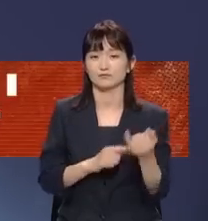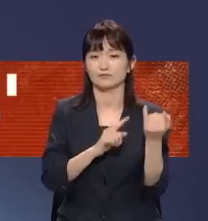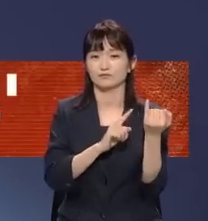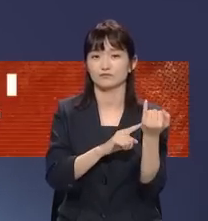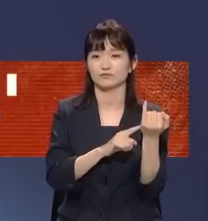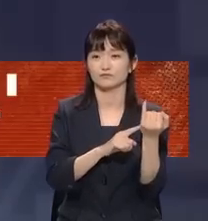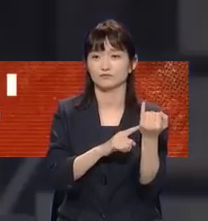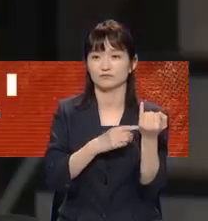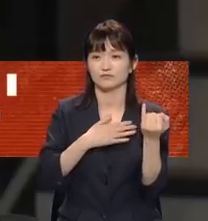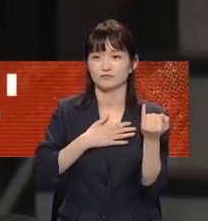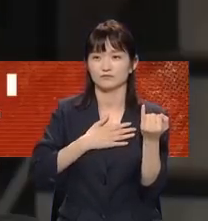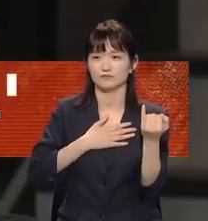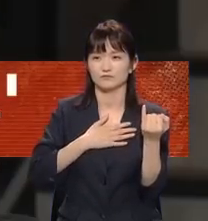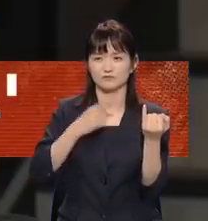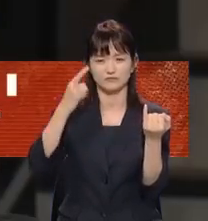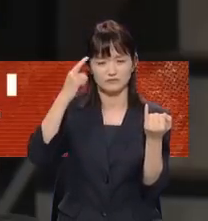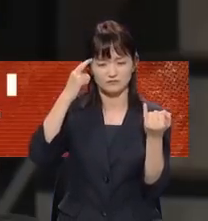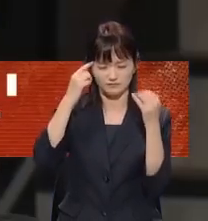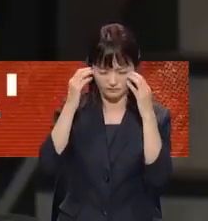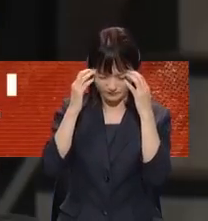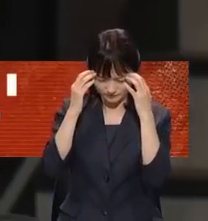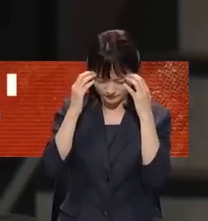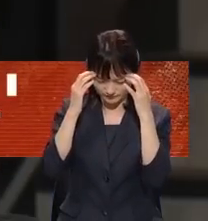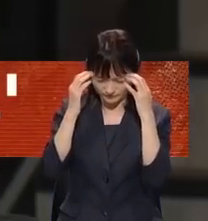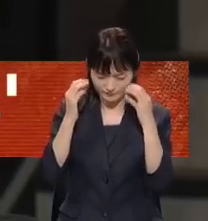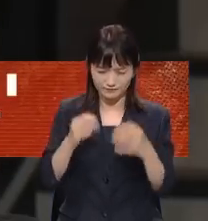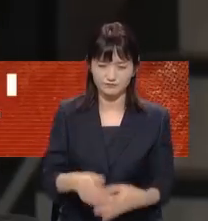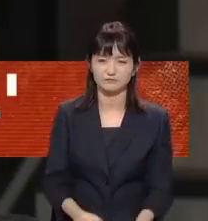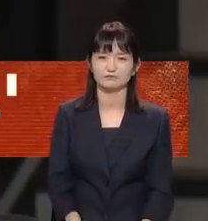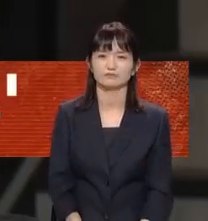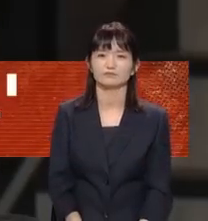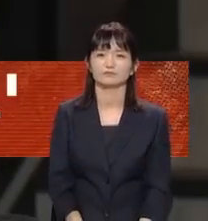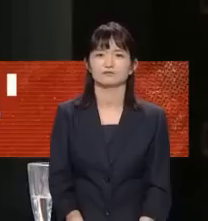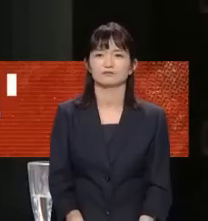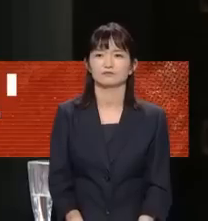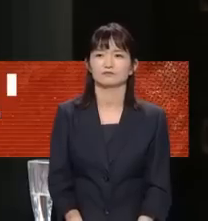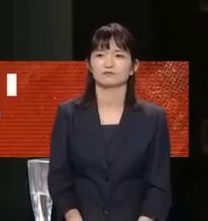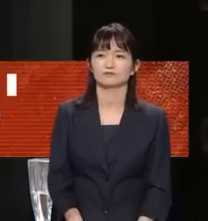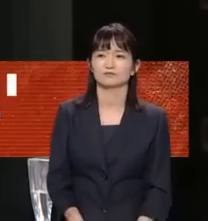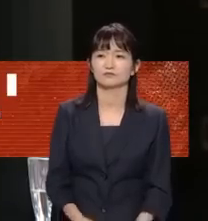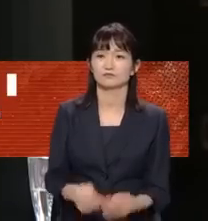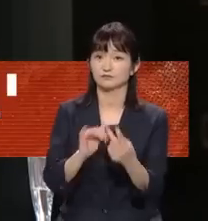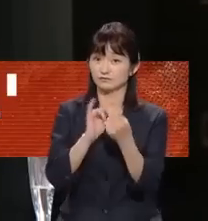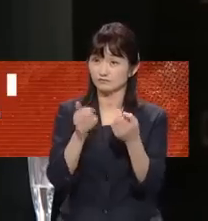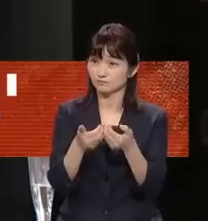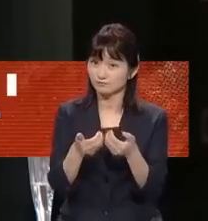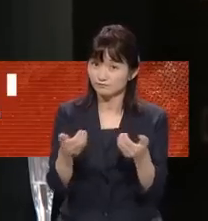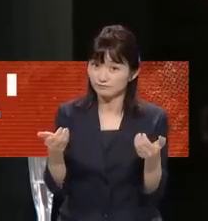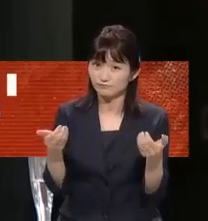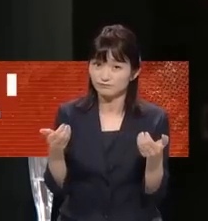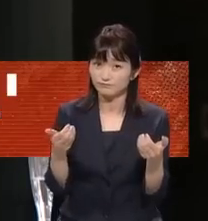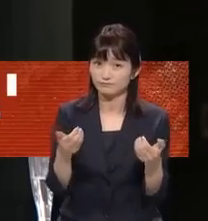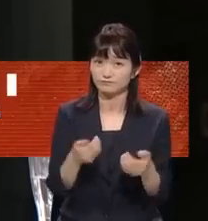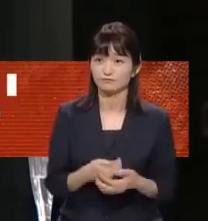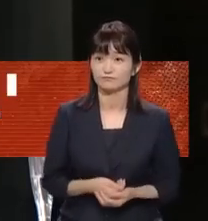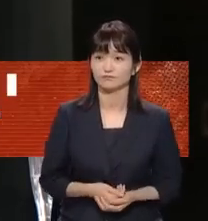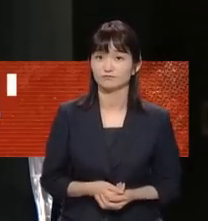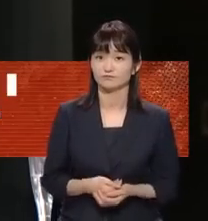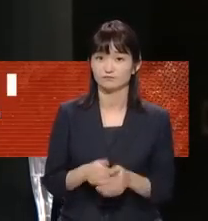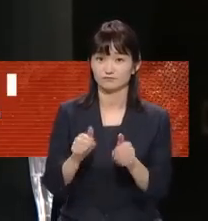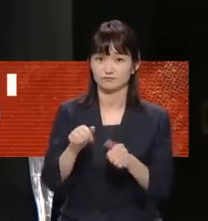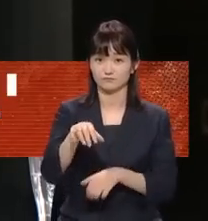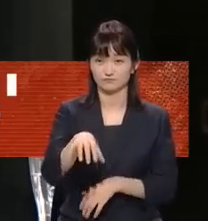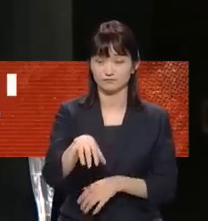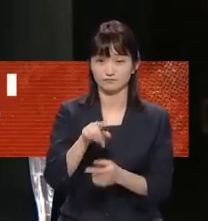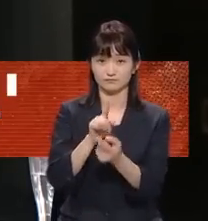여자친구는 굉장히 정서적으로도 정신적으로도 고통스럽다라고 호소하고 있습니다 당연히 두 사람은 헤어졌을 것이고 그 다음에